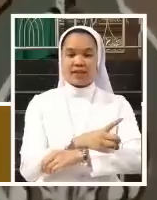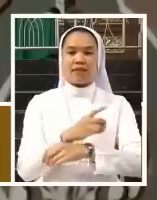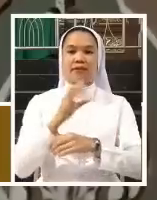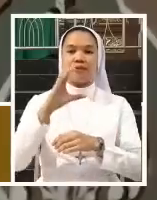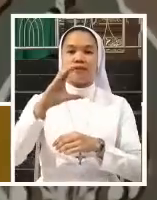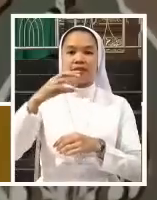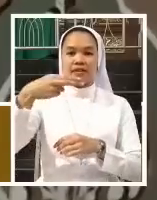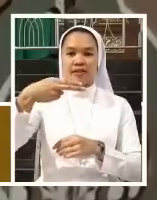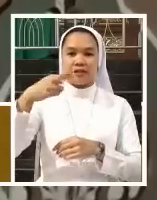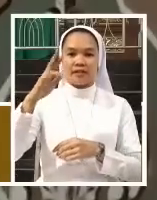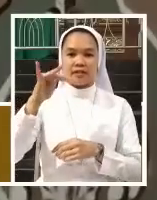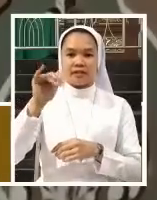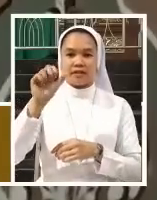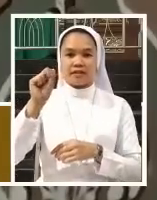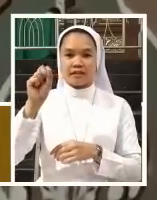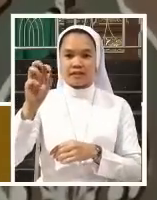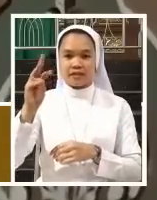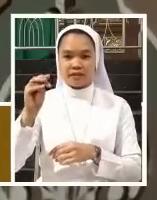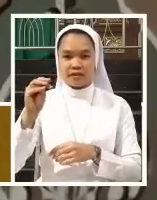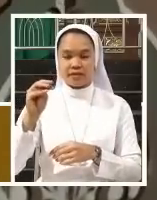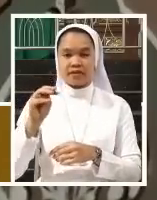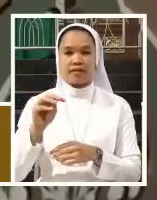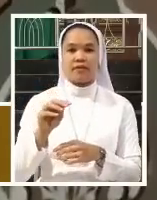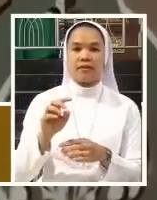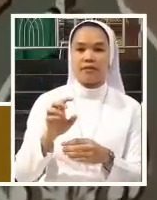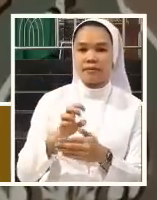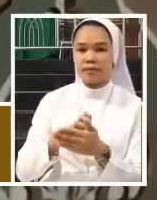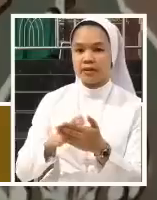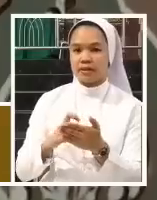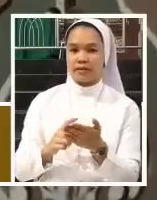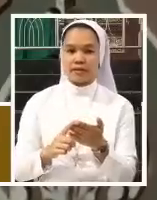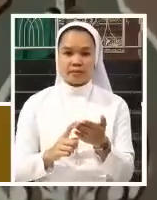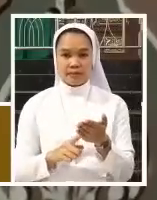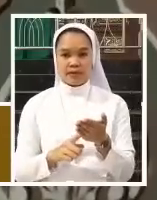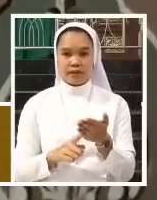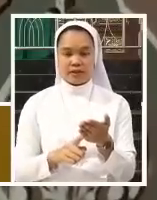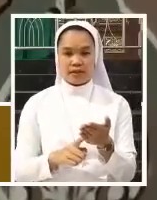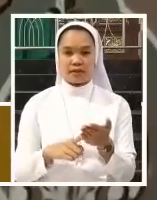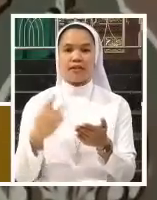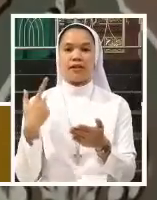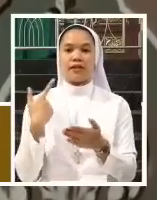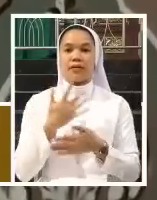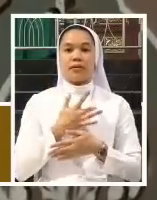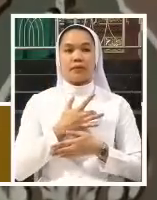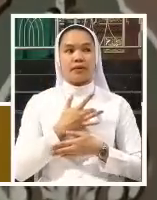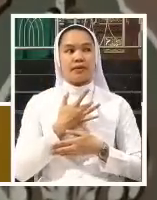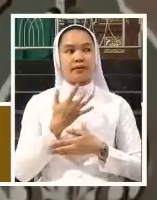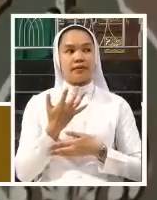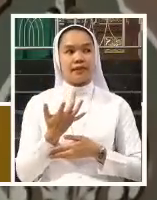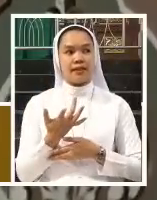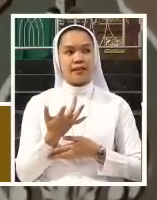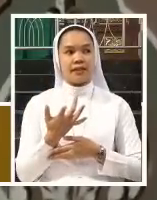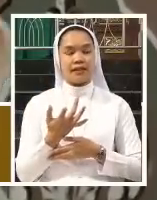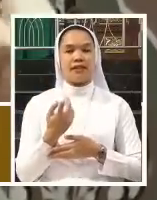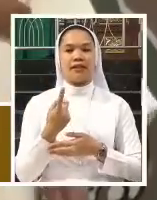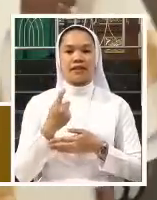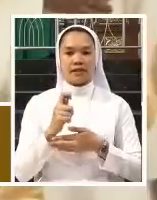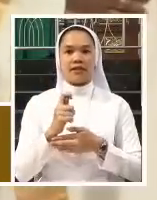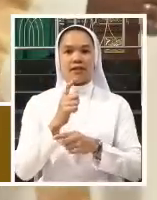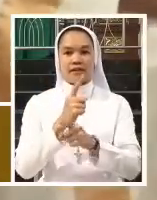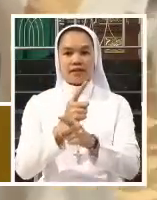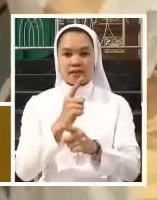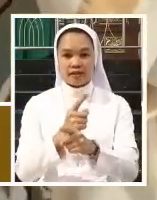krisma na sa loob kang misang ini namamatean niya to